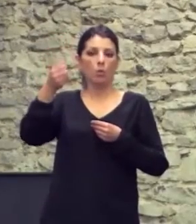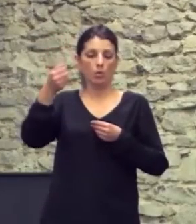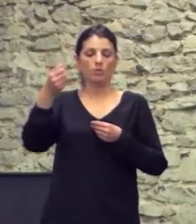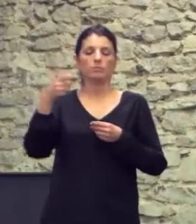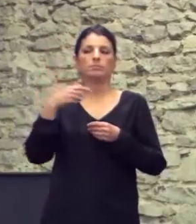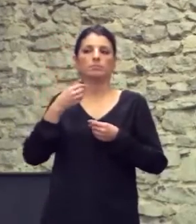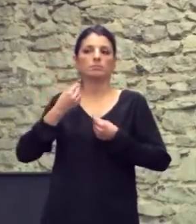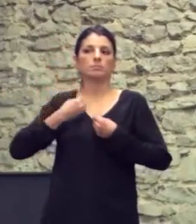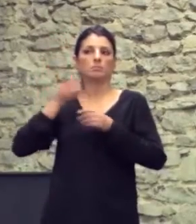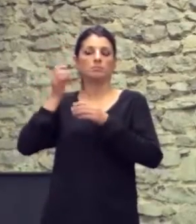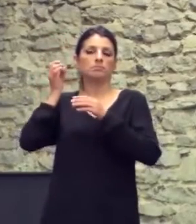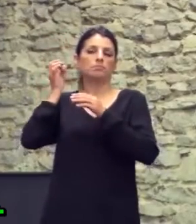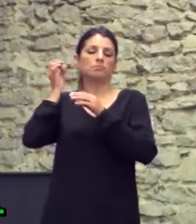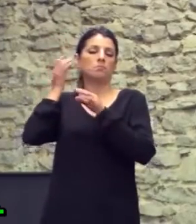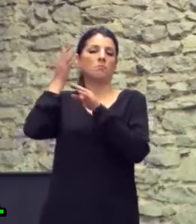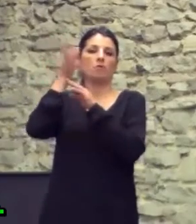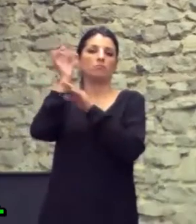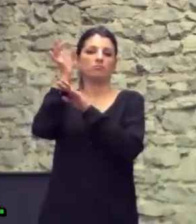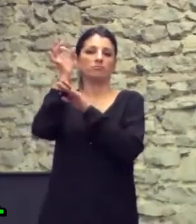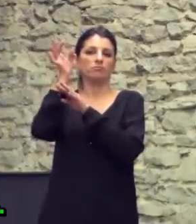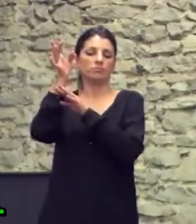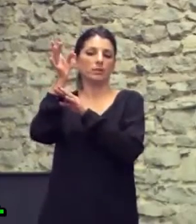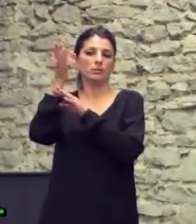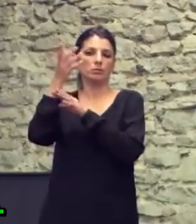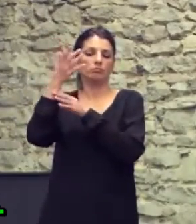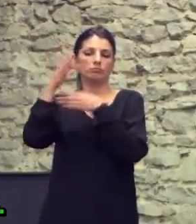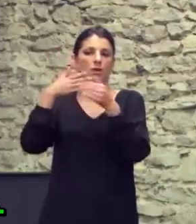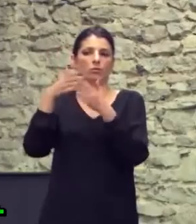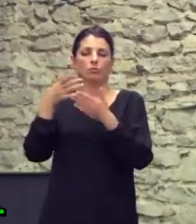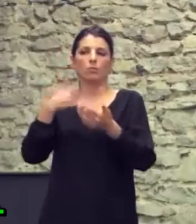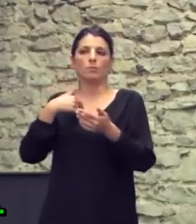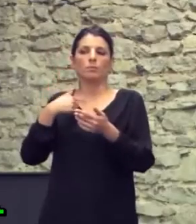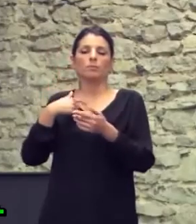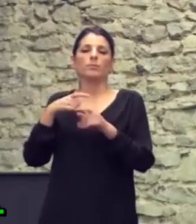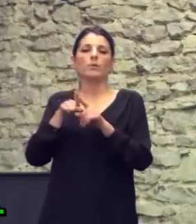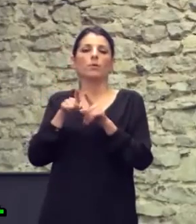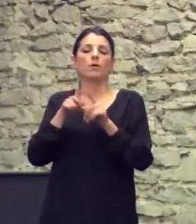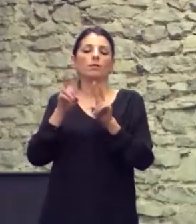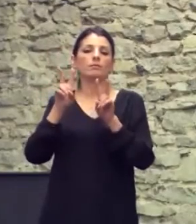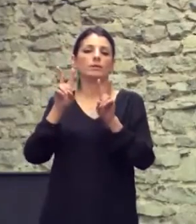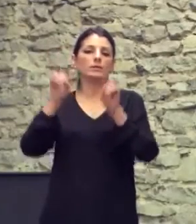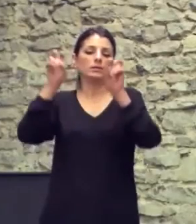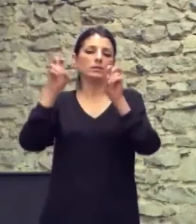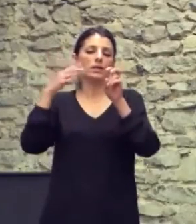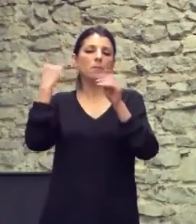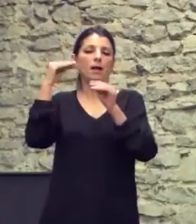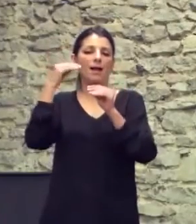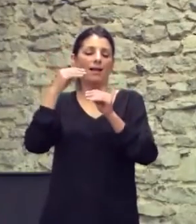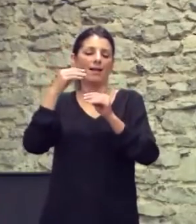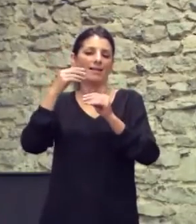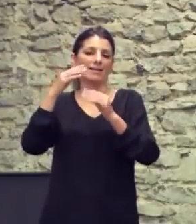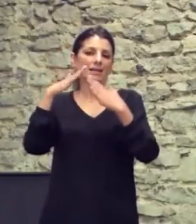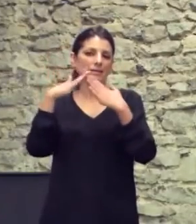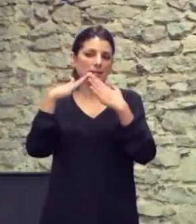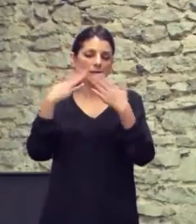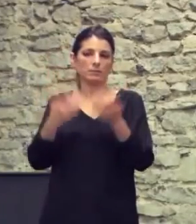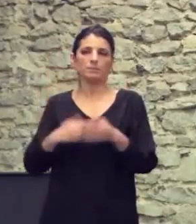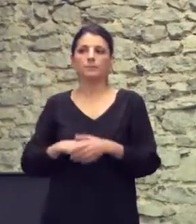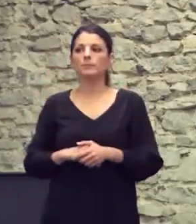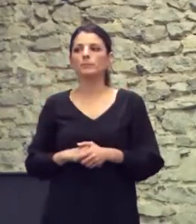bat ematera Ermura, guaritzen ginen gaztetxe inguruko batera. Karo, niri katakrak egin zidan